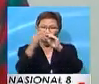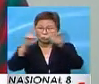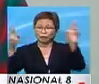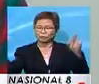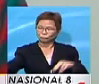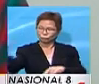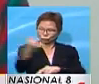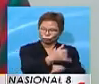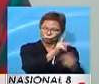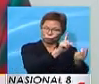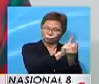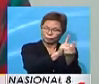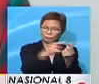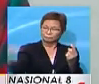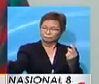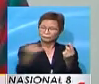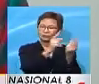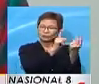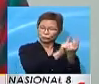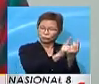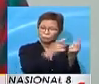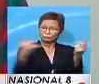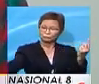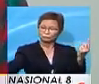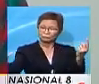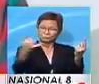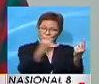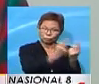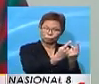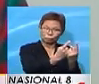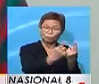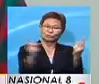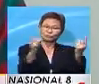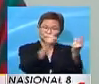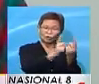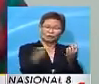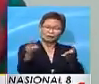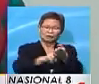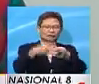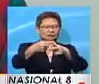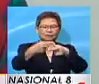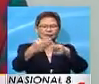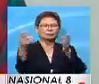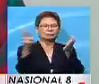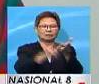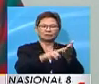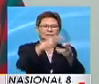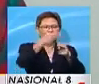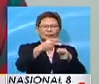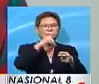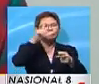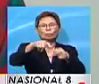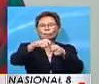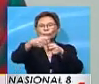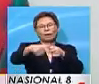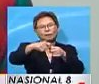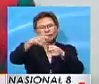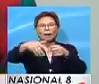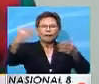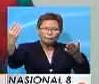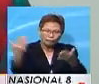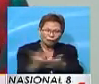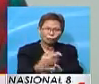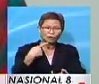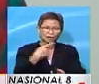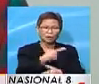hanya nak mendaftar dulu nama dulu tanpa apa-apa bayaran lagi lepas tu barulah